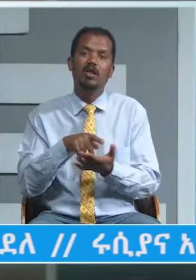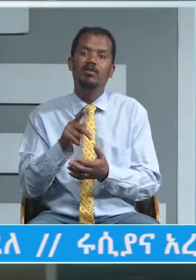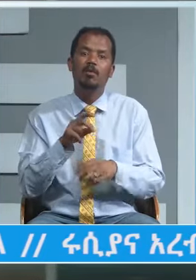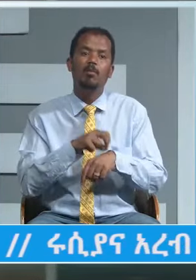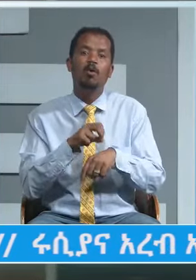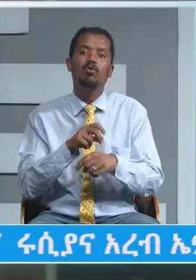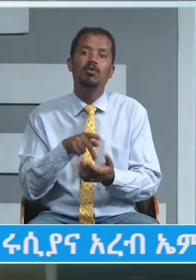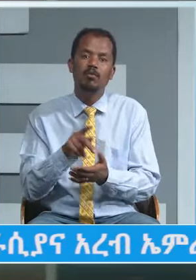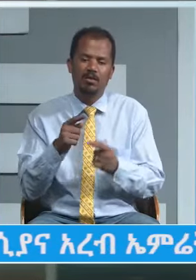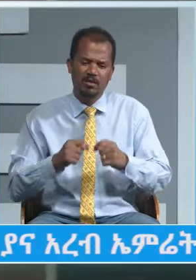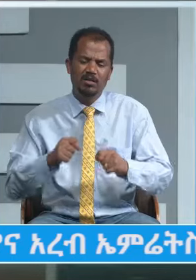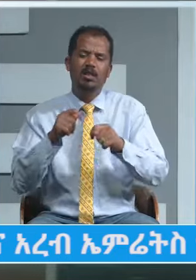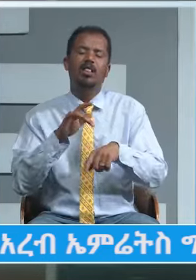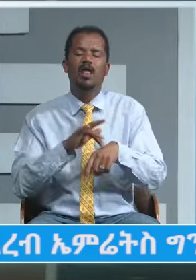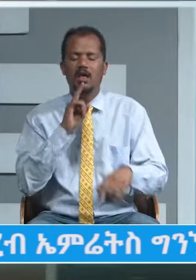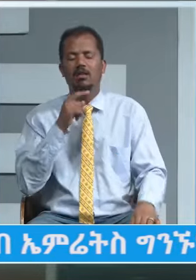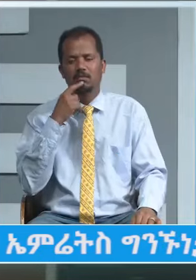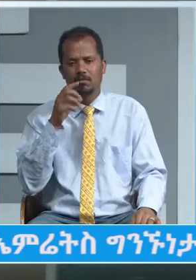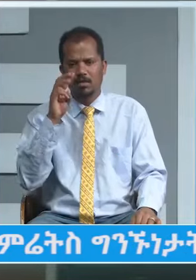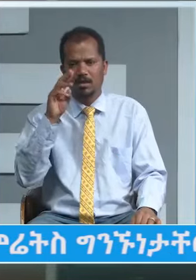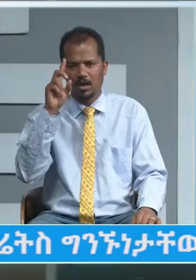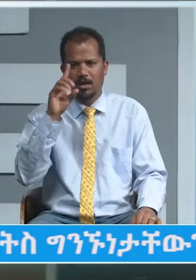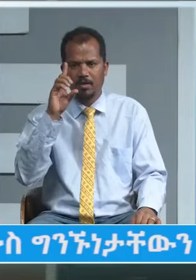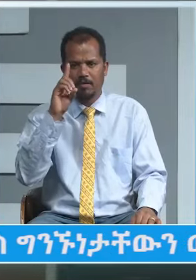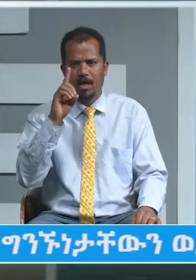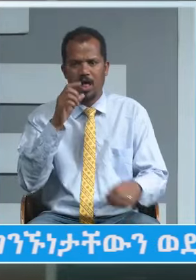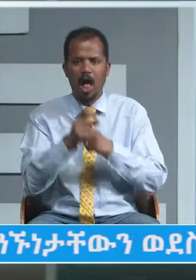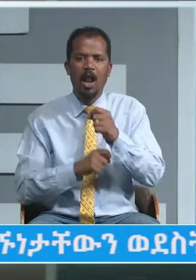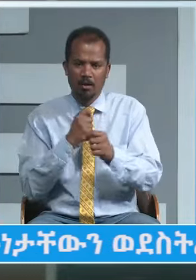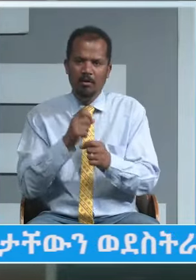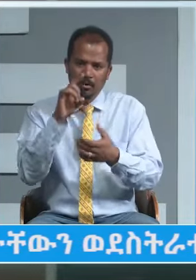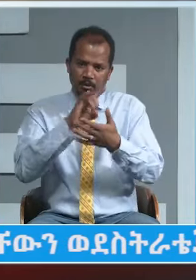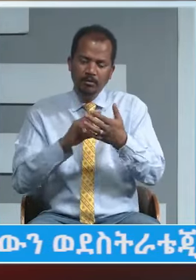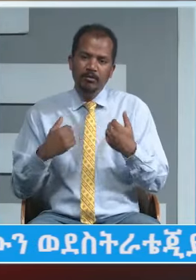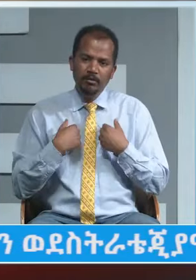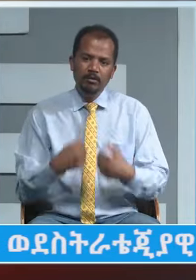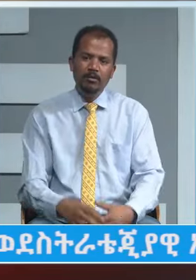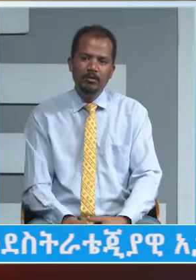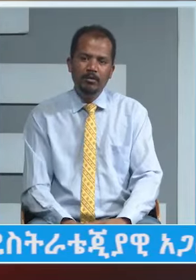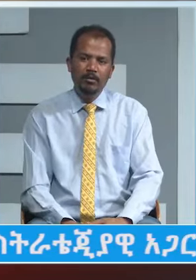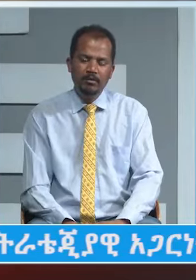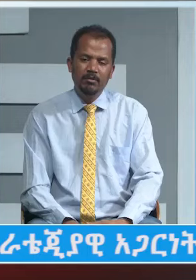የደሞዝ ክፍያ በወቅቱ ለመክፈል ጥረት ላይ ነን ብለዋል። ሰይፍ አለም ዝርዝር አለው።